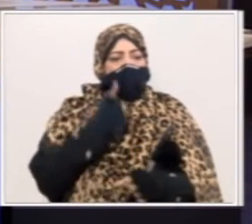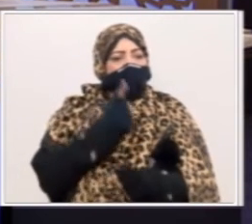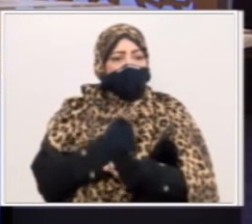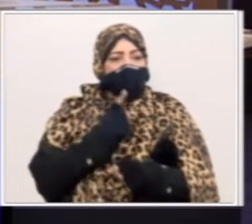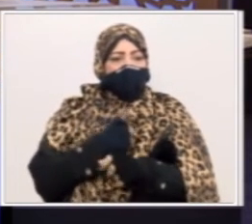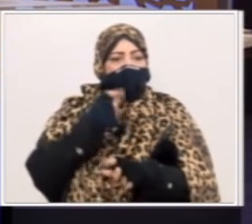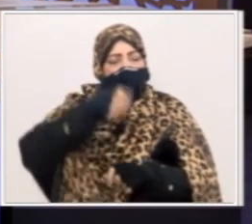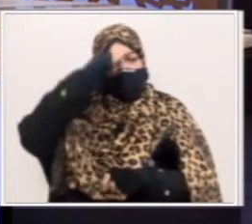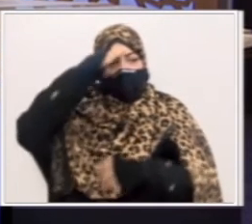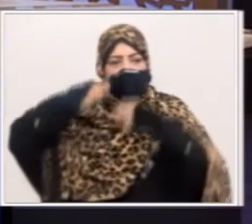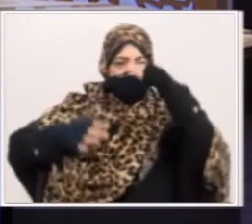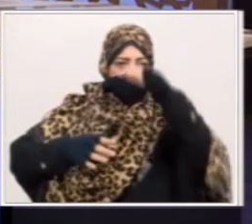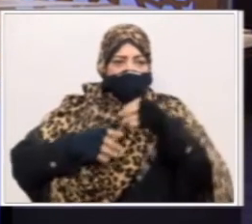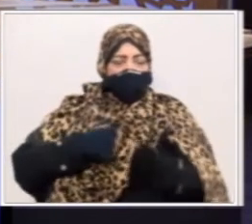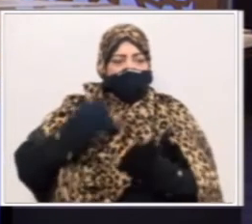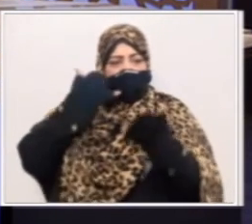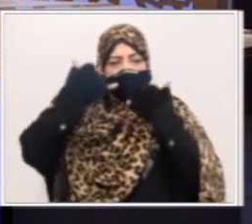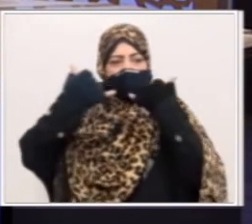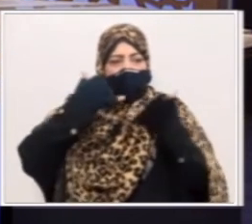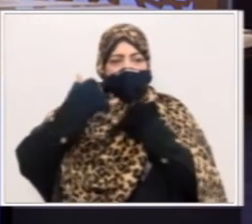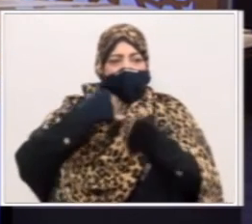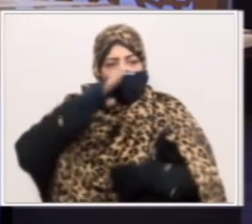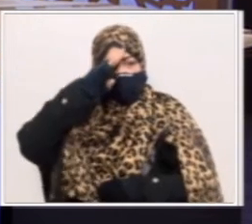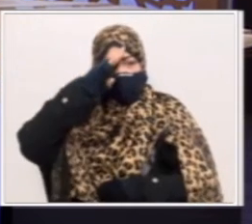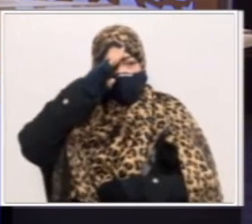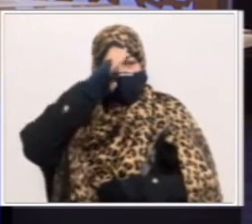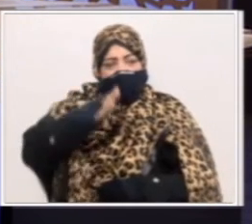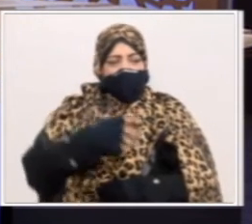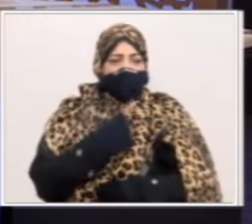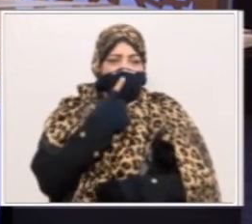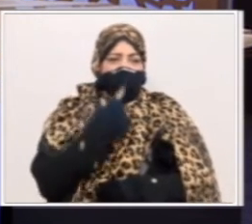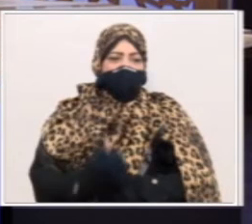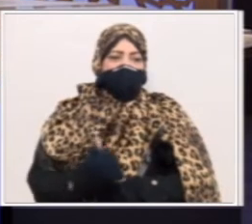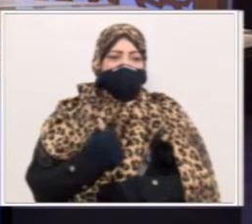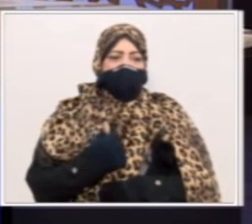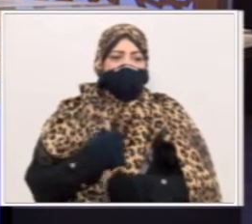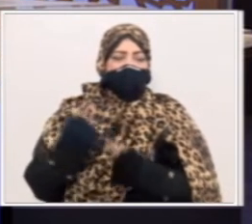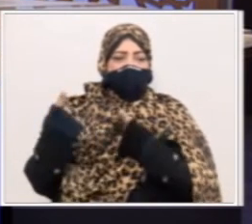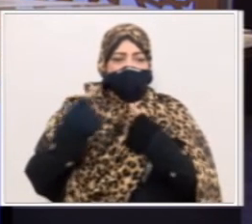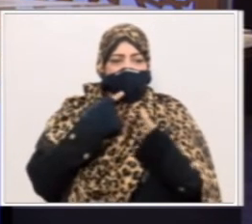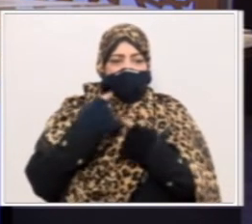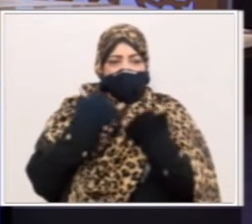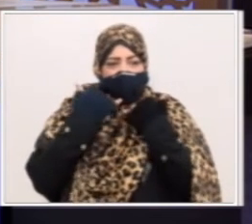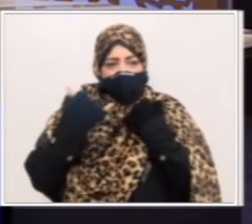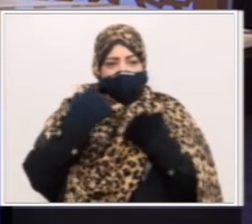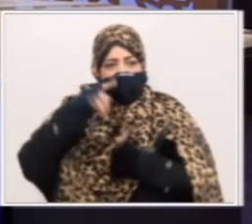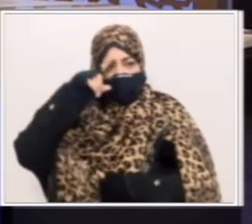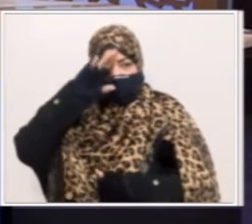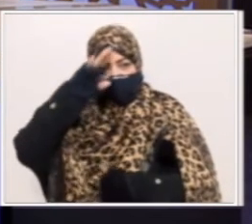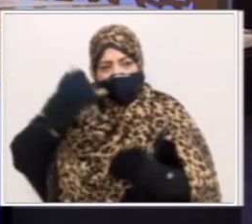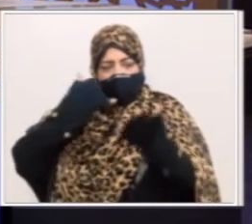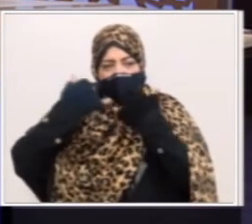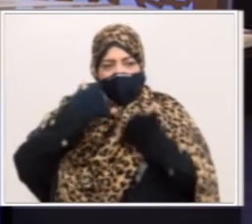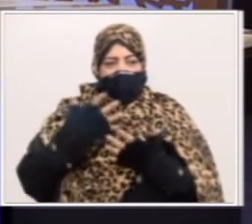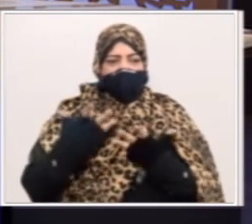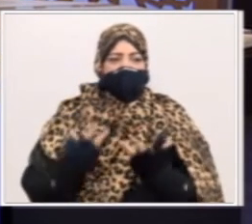لباقته والاستقبال المكالمة. تفضلي بارك الله فيكم. الله يسلمك يا رب. السؤال الأول، الله سبحانه